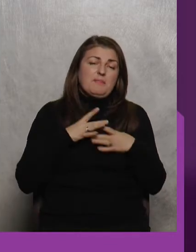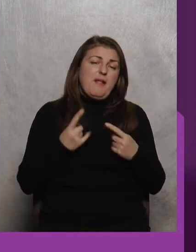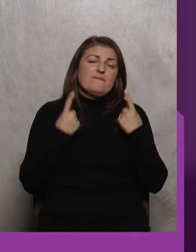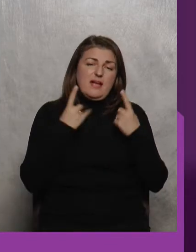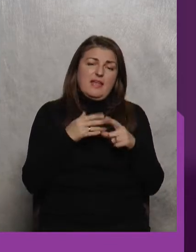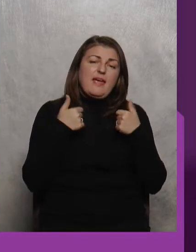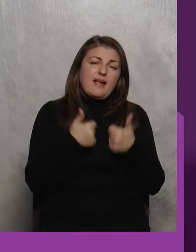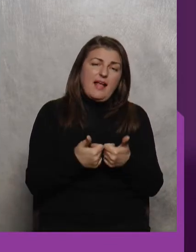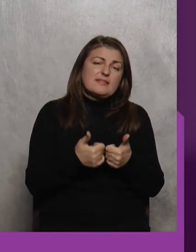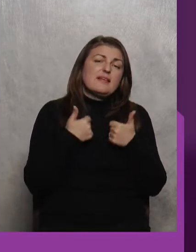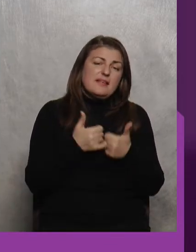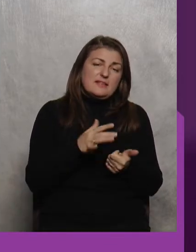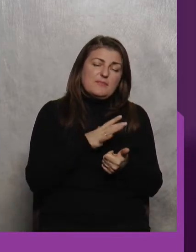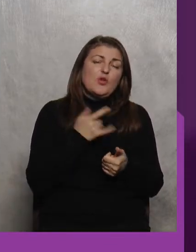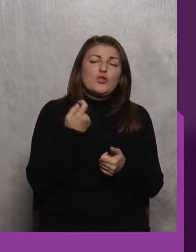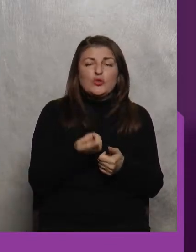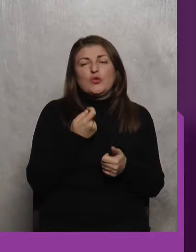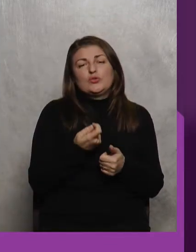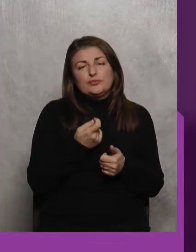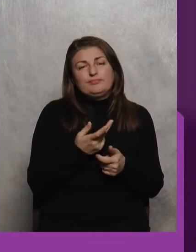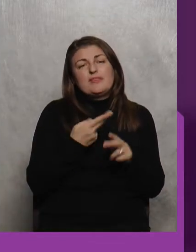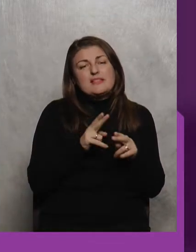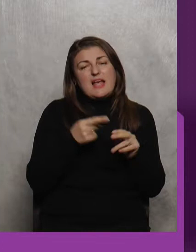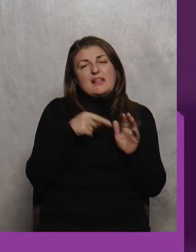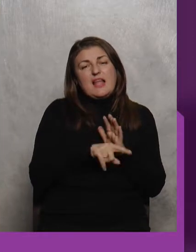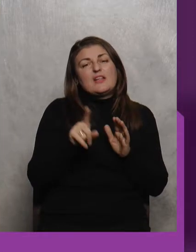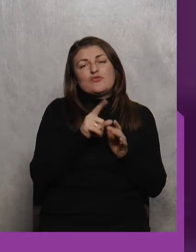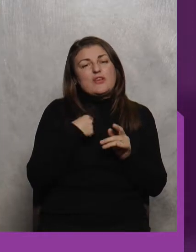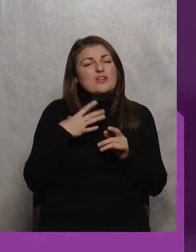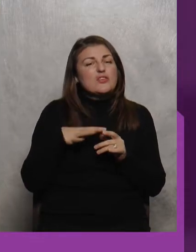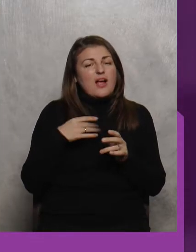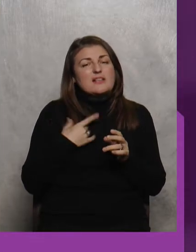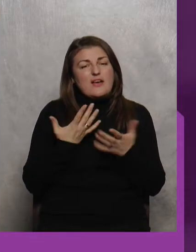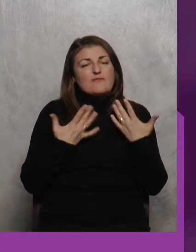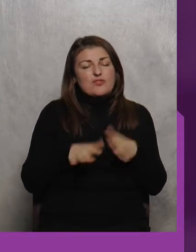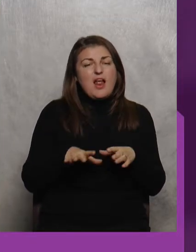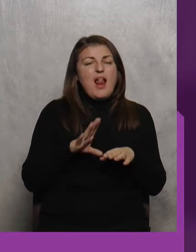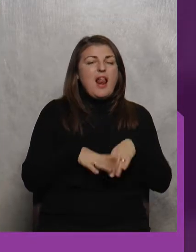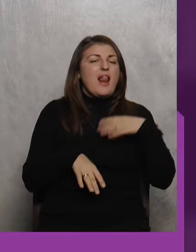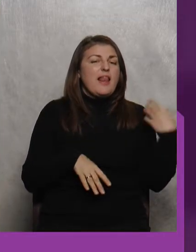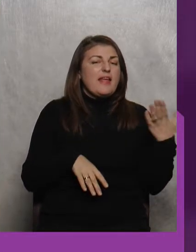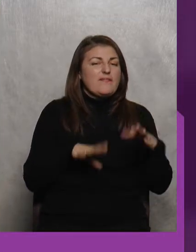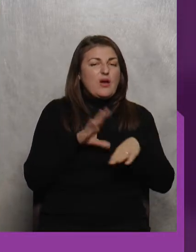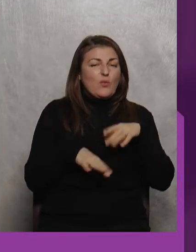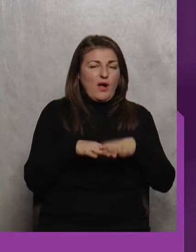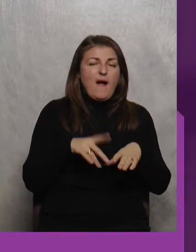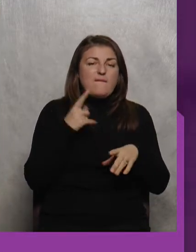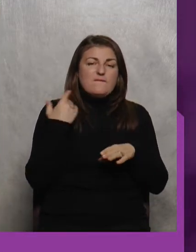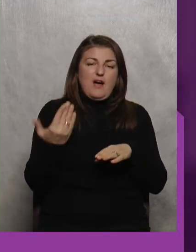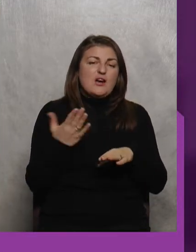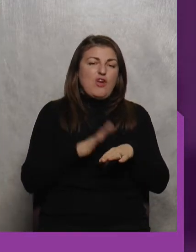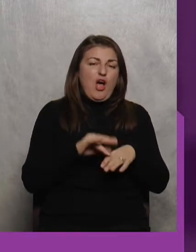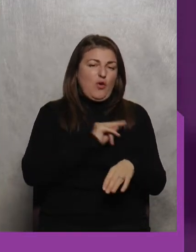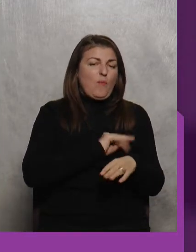і класні. Трошки. Це те, на що я чекала. Це вже ліва рука, да, ваша